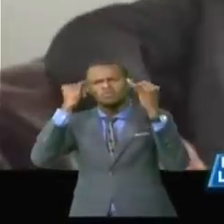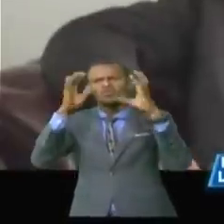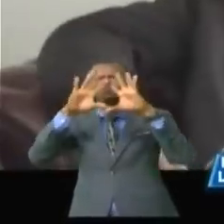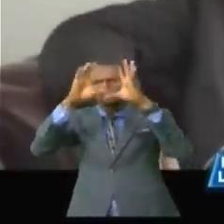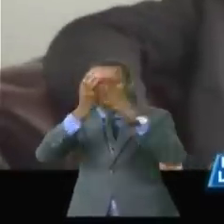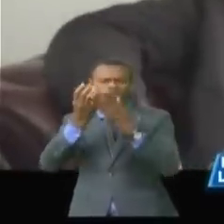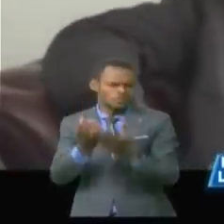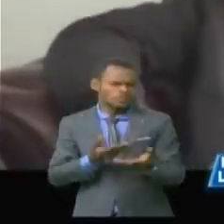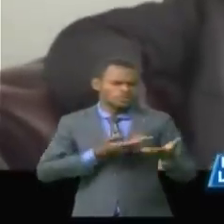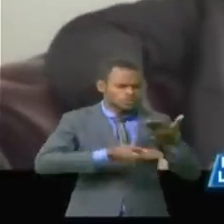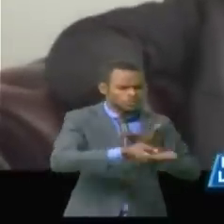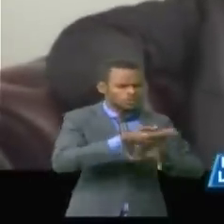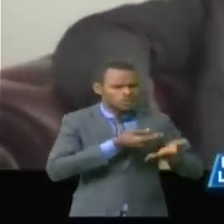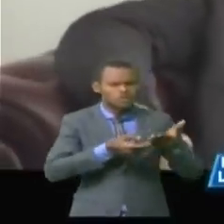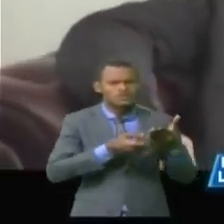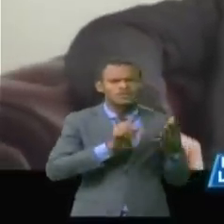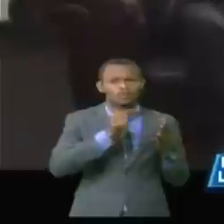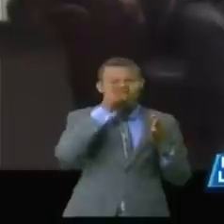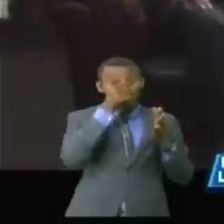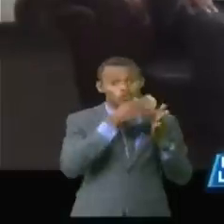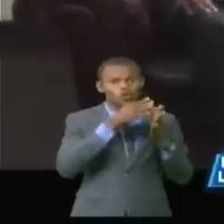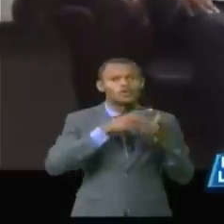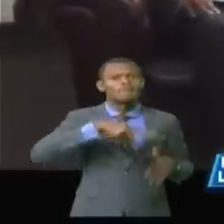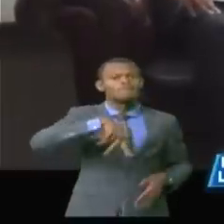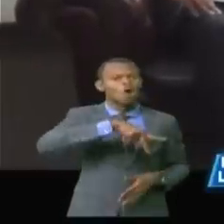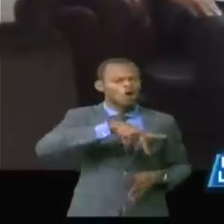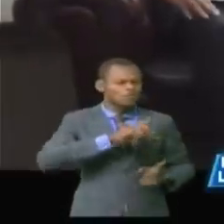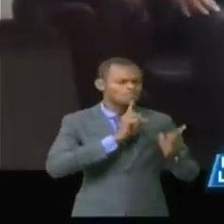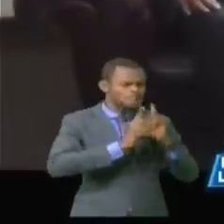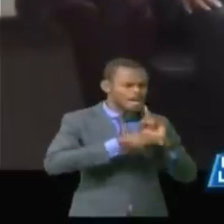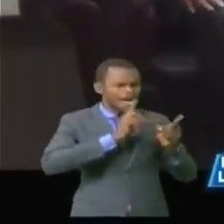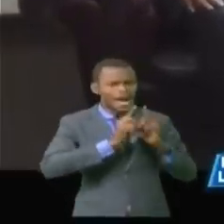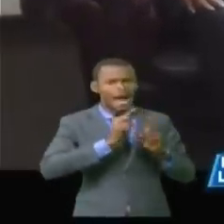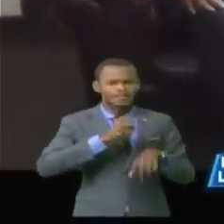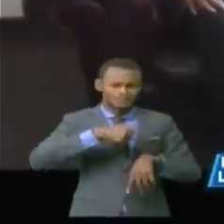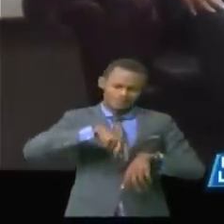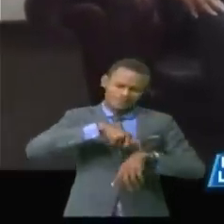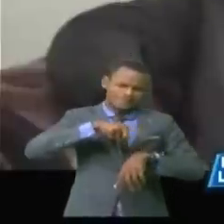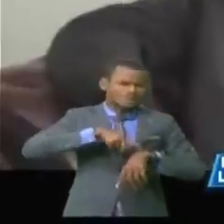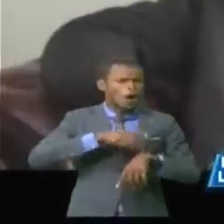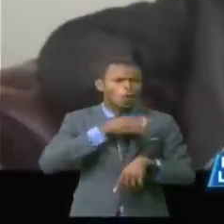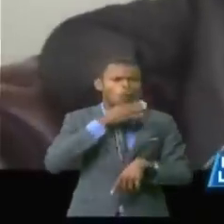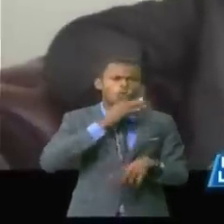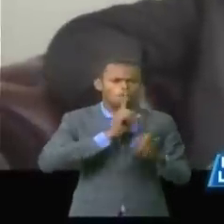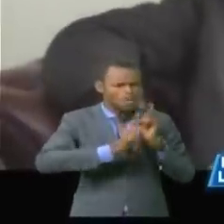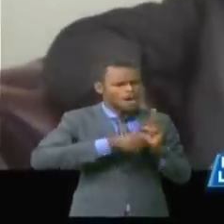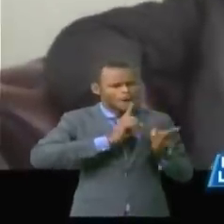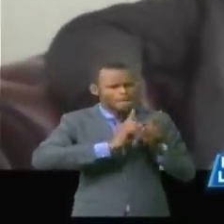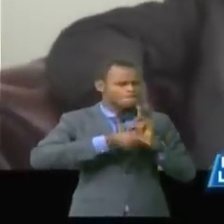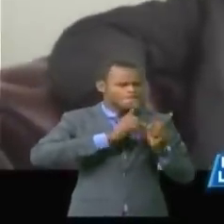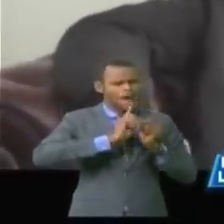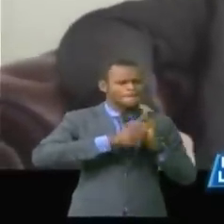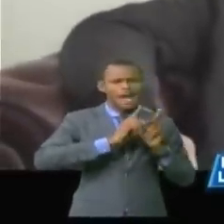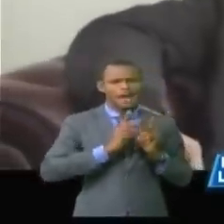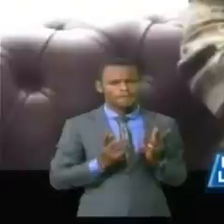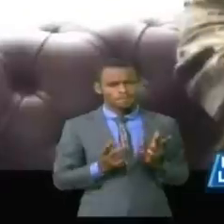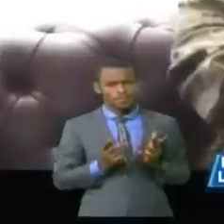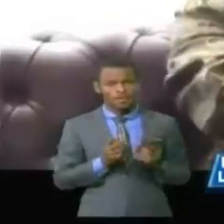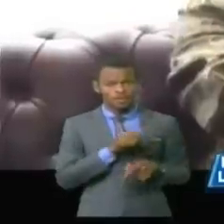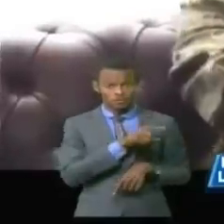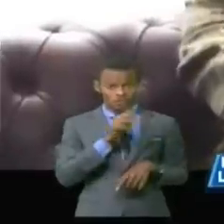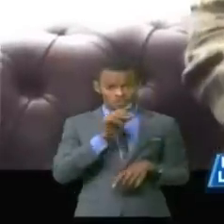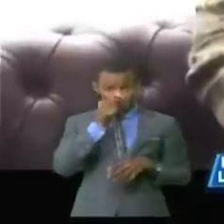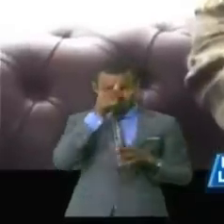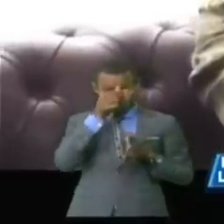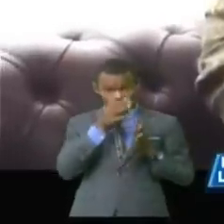province Théo Ngwabidje Kassi. Au cours de cet entretien, le numéro 1 de la province du Sud Kivu a fait l'état des lieux